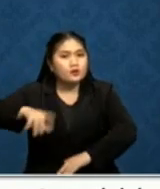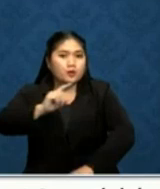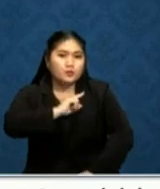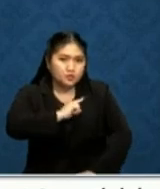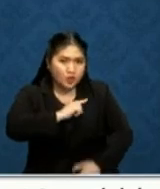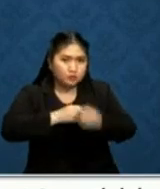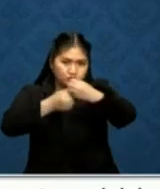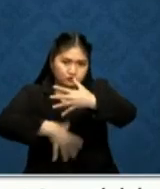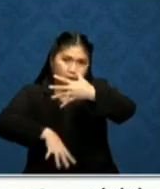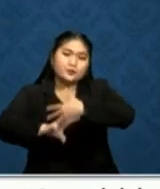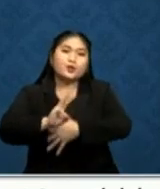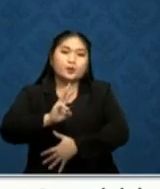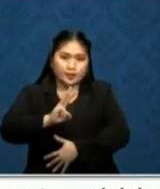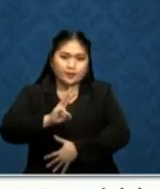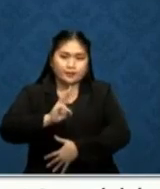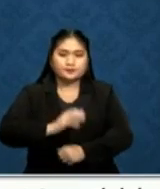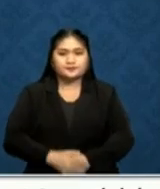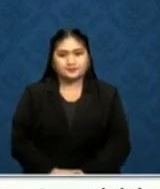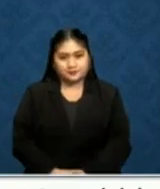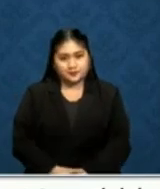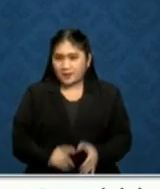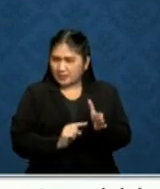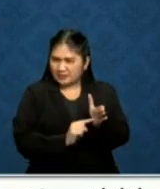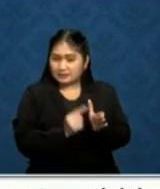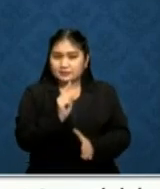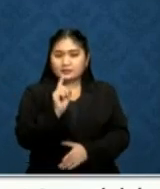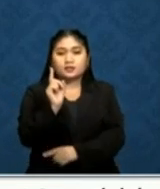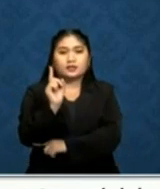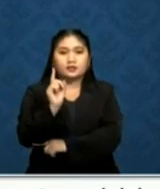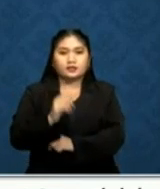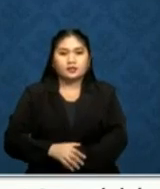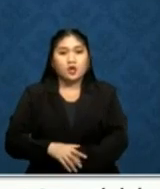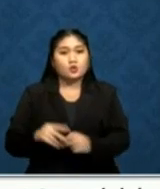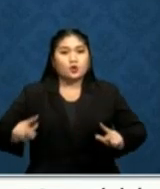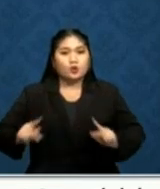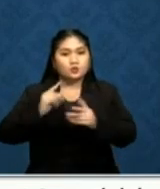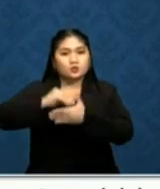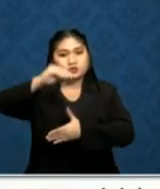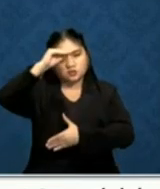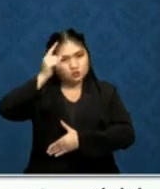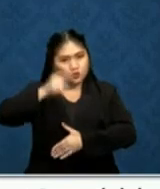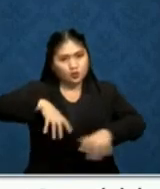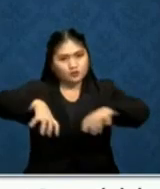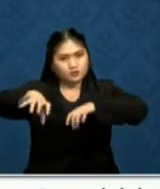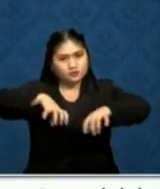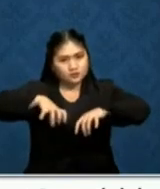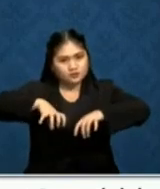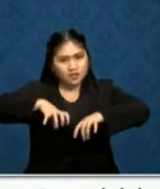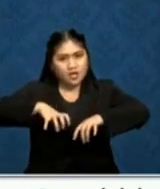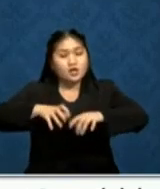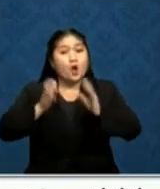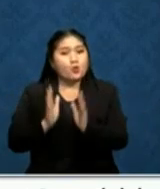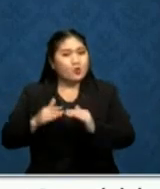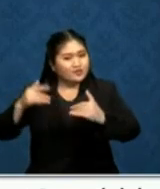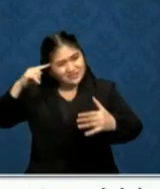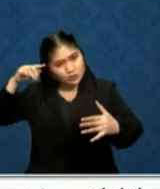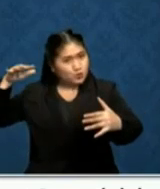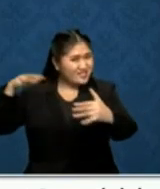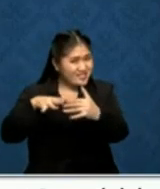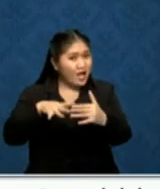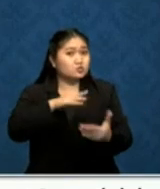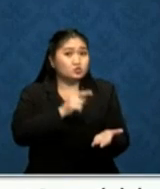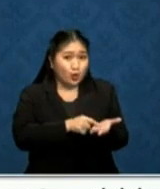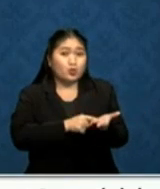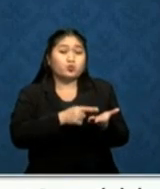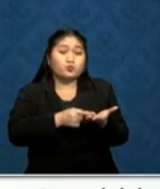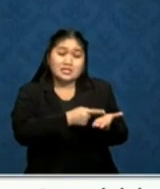ประเด็นนี้ค่ะด่านแรกเลยนะคะกระทรวงศึกษาธิการต้องจัดให้มีนักจิตวิทยาประจำโรงเรียนได้แล้วค่ะเ